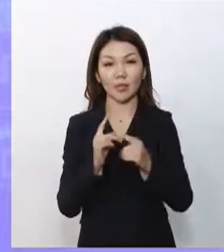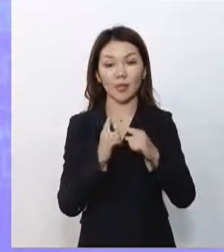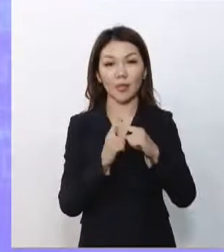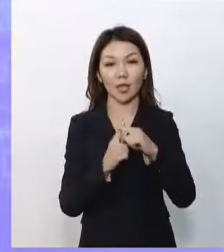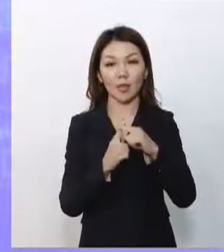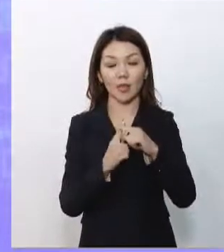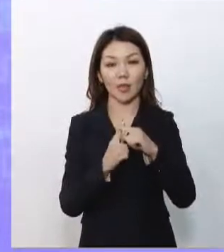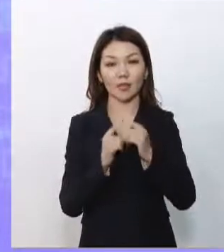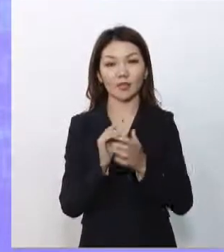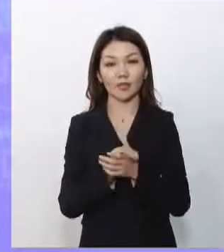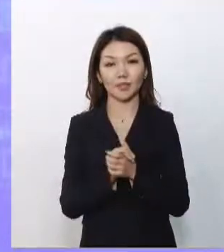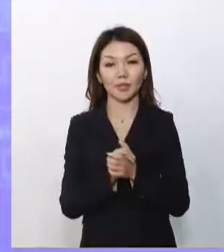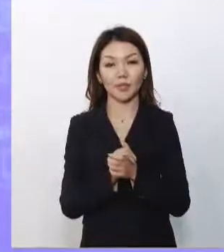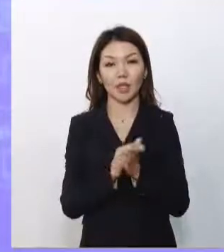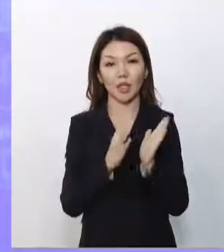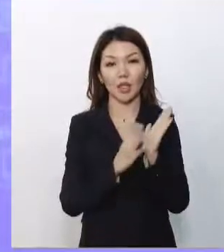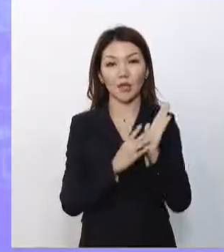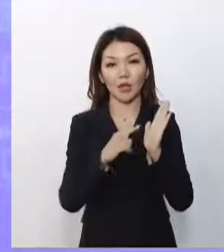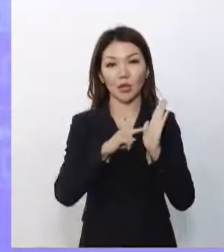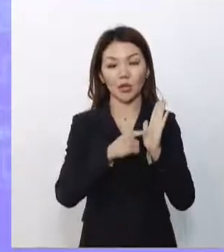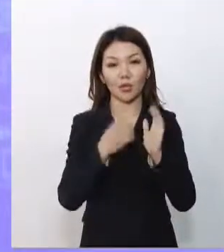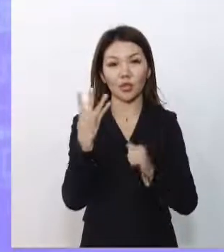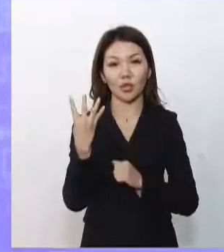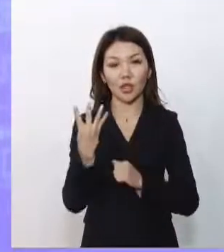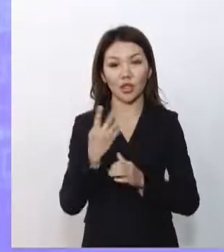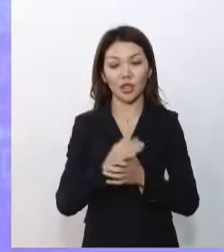прибавить произведение чисел 9 и 4.